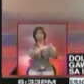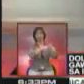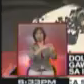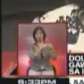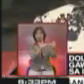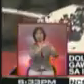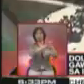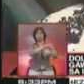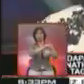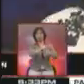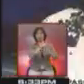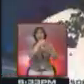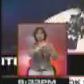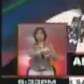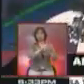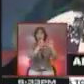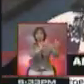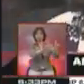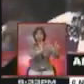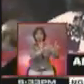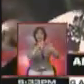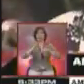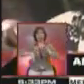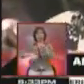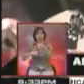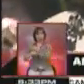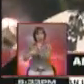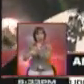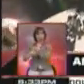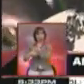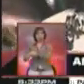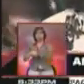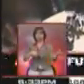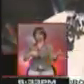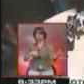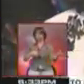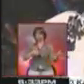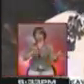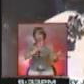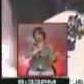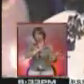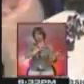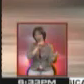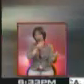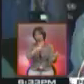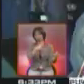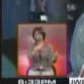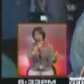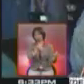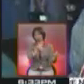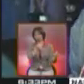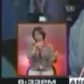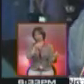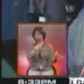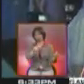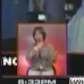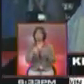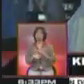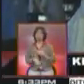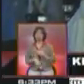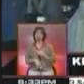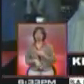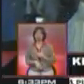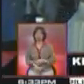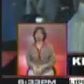award? More than any of the two, I think Dolphy. It should be Dolphy. Okay. I would really think